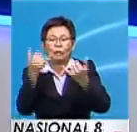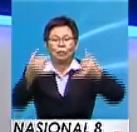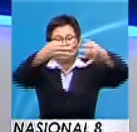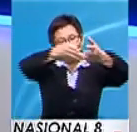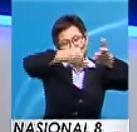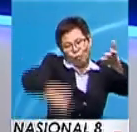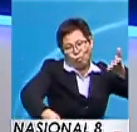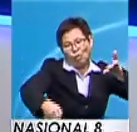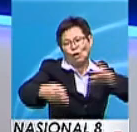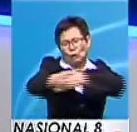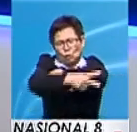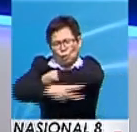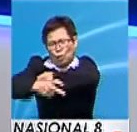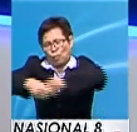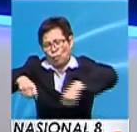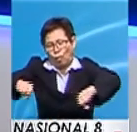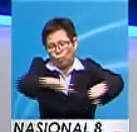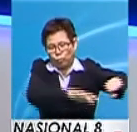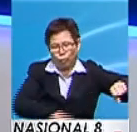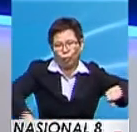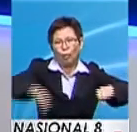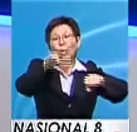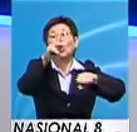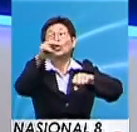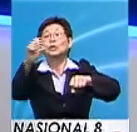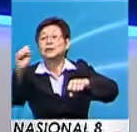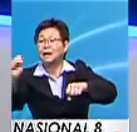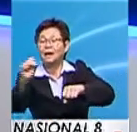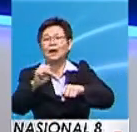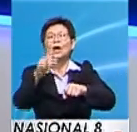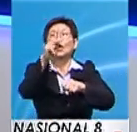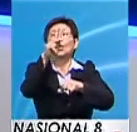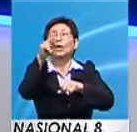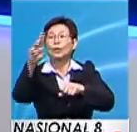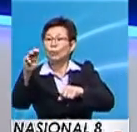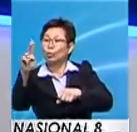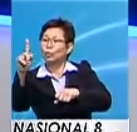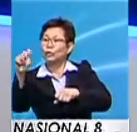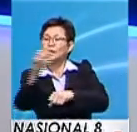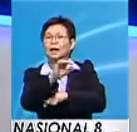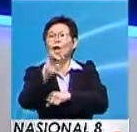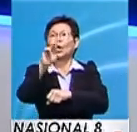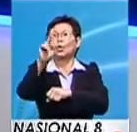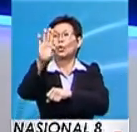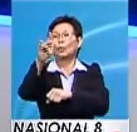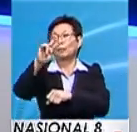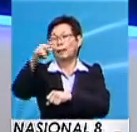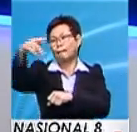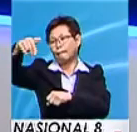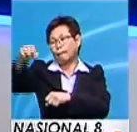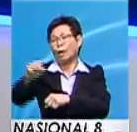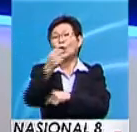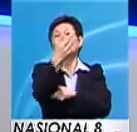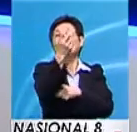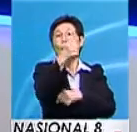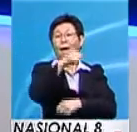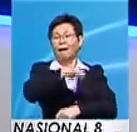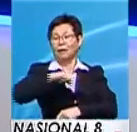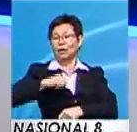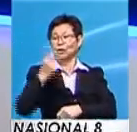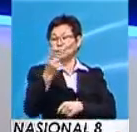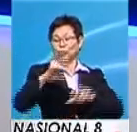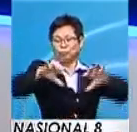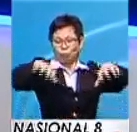aktif mencuri motosikal di sekitar daerah Kota Star, Kuala Muda dan Kubang Pasu. 12 ahli kedua-dua kumpulan